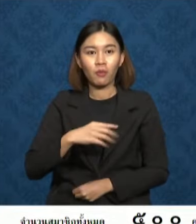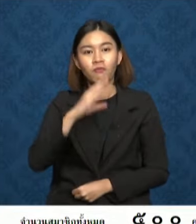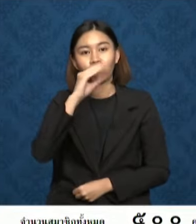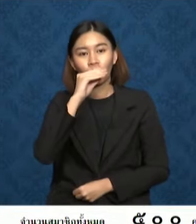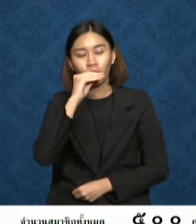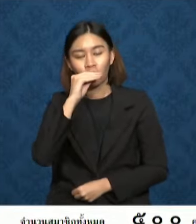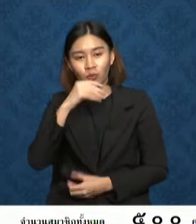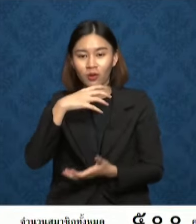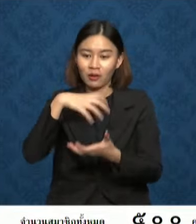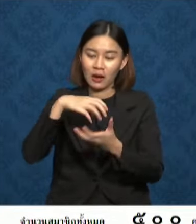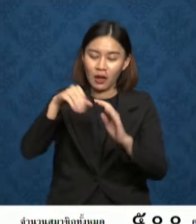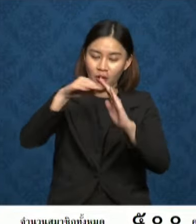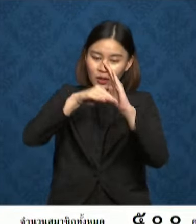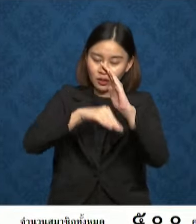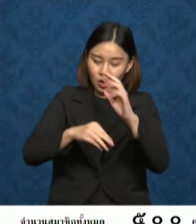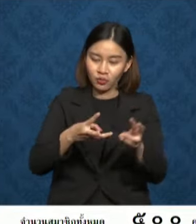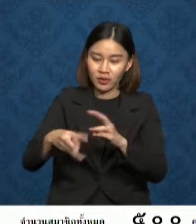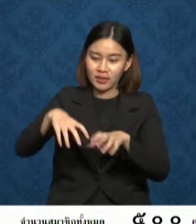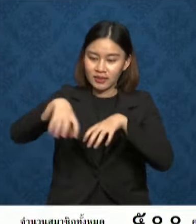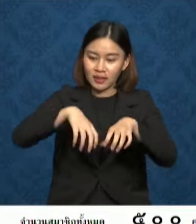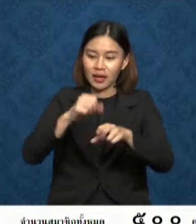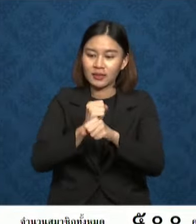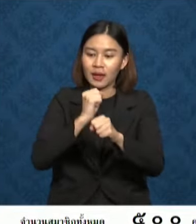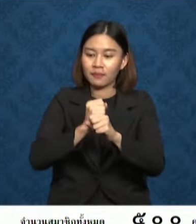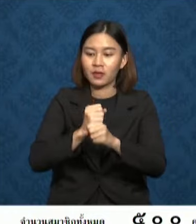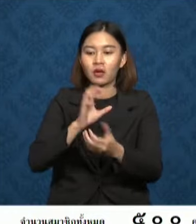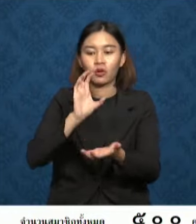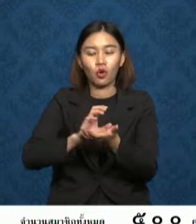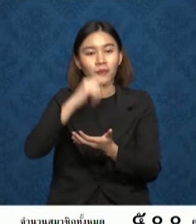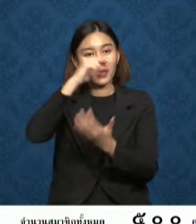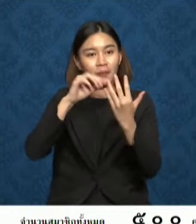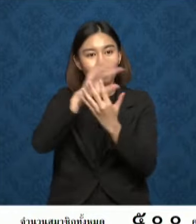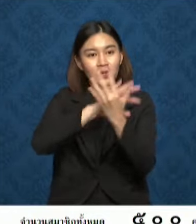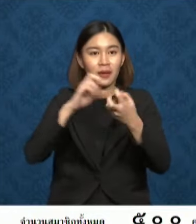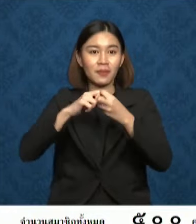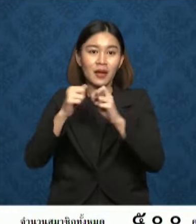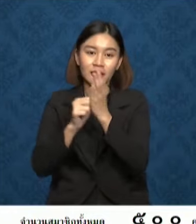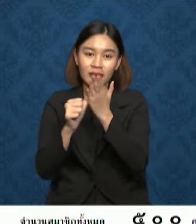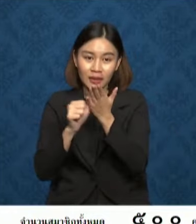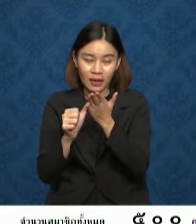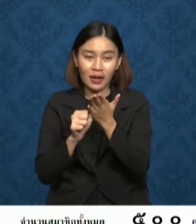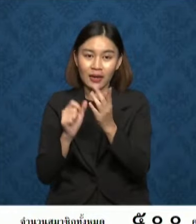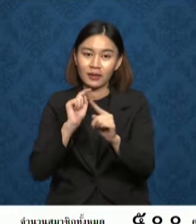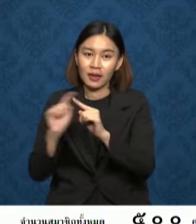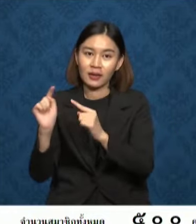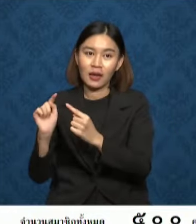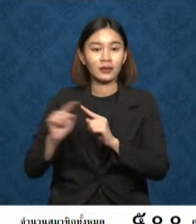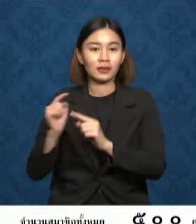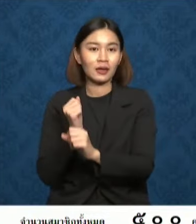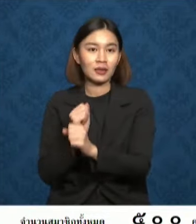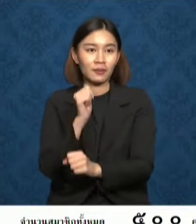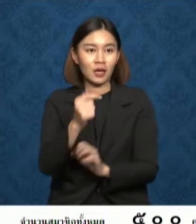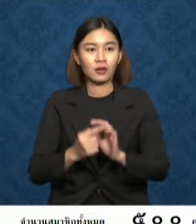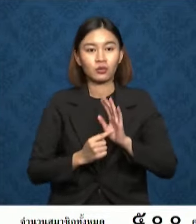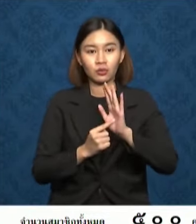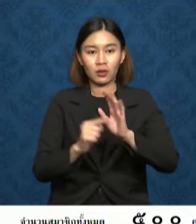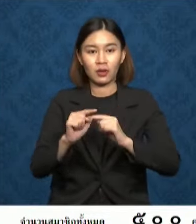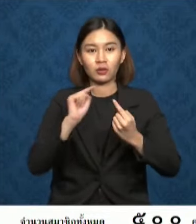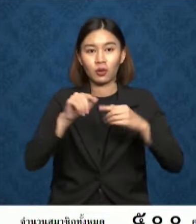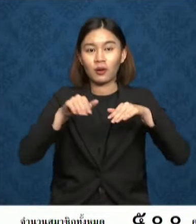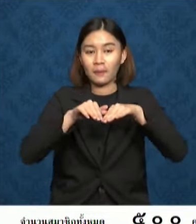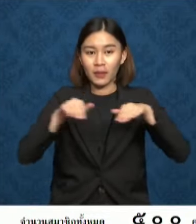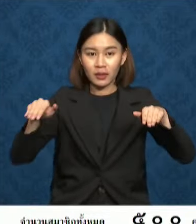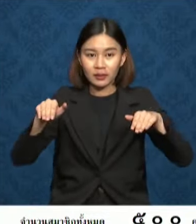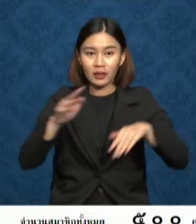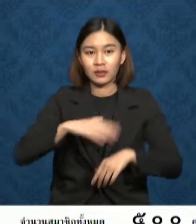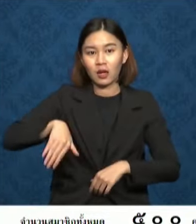ว่าวิธีและขนตอนในการจทำกประมาณของไทยนั้น ทำอยไรบ้างจะแ้ปัหาสกหน่อย่าง ในพื้นที่อย่เช่นใเรื่องของมารการ